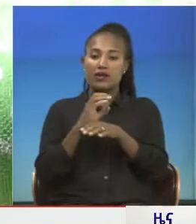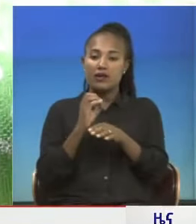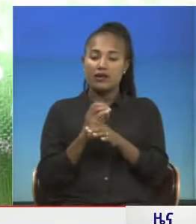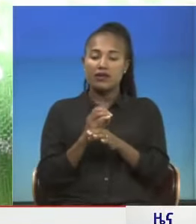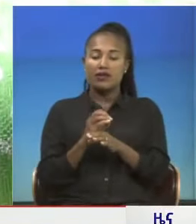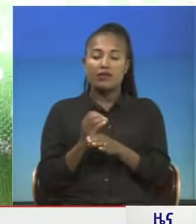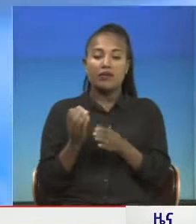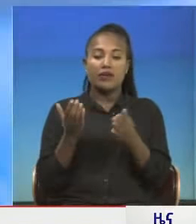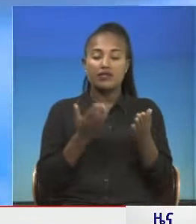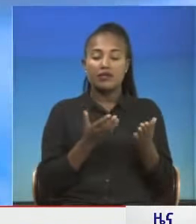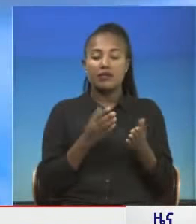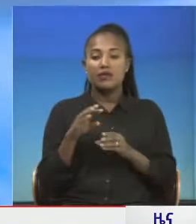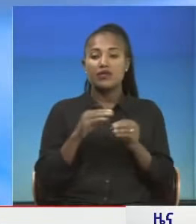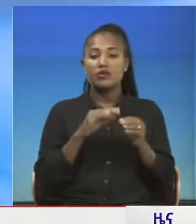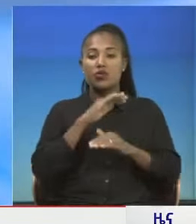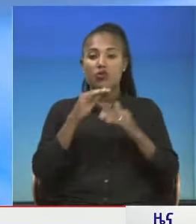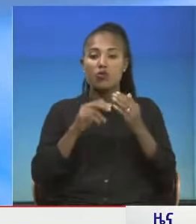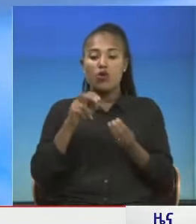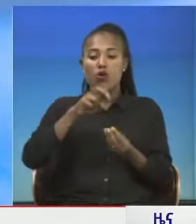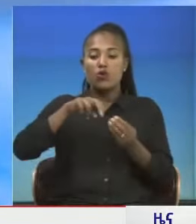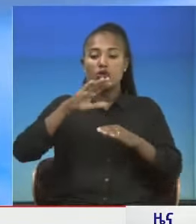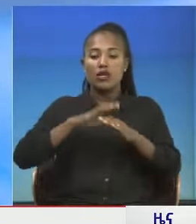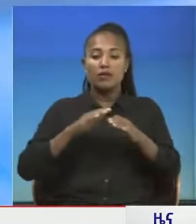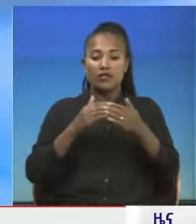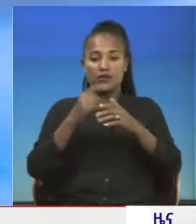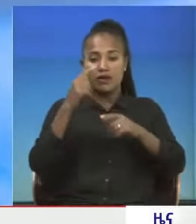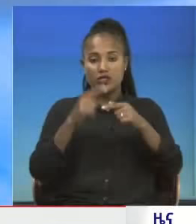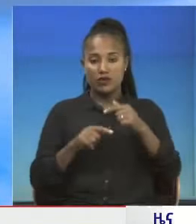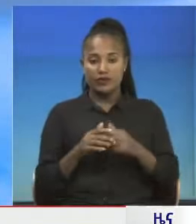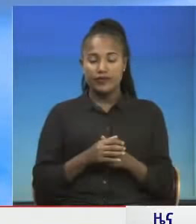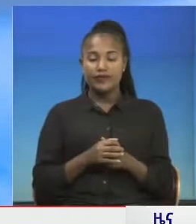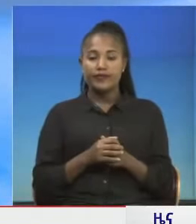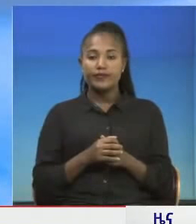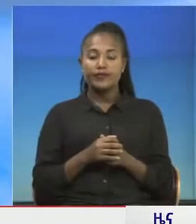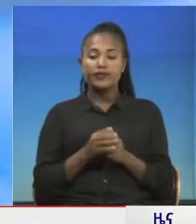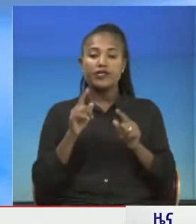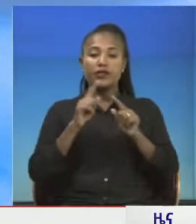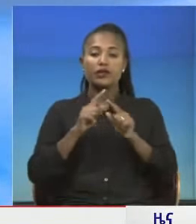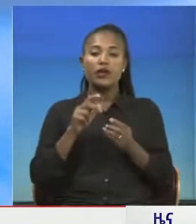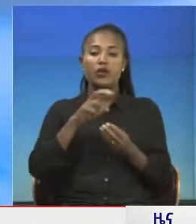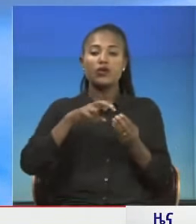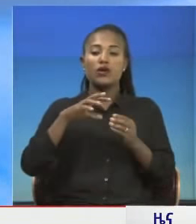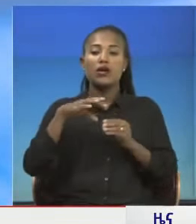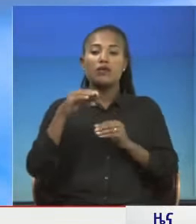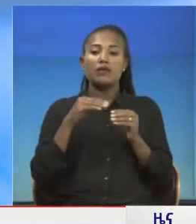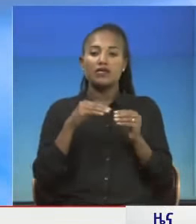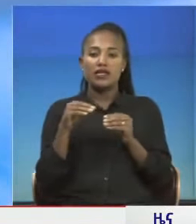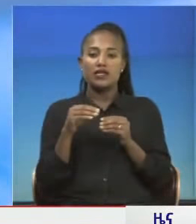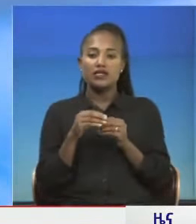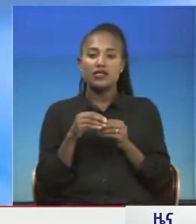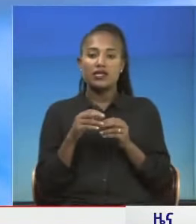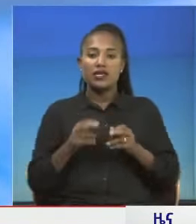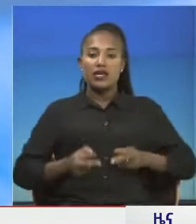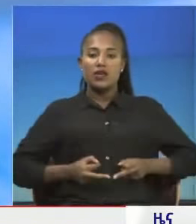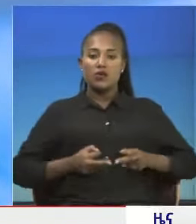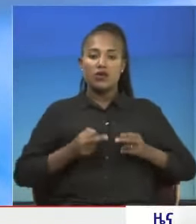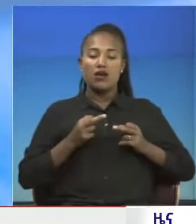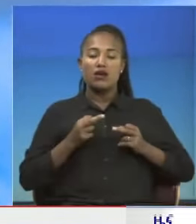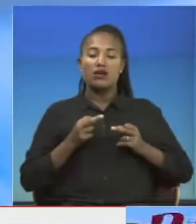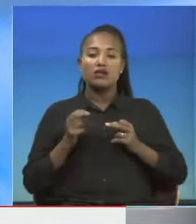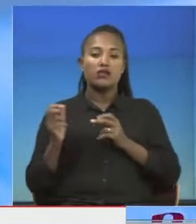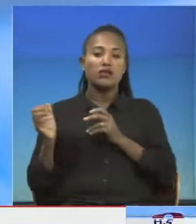አባላት በመንቀሳቀስ ሁሉም ወረዳዎች ላይ መድረስ ባንችልም በተለያዩ ወረዳዎች በመንቀሳቀስ